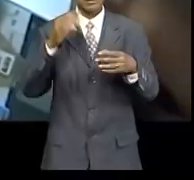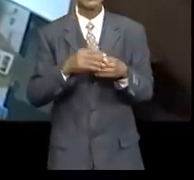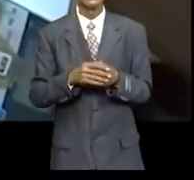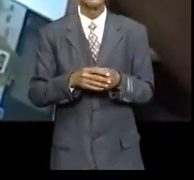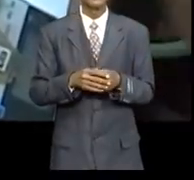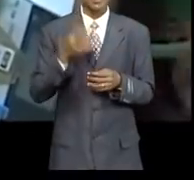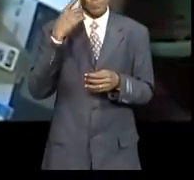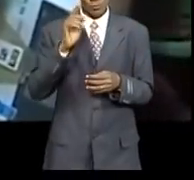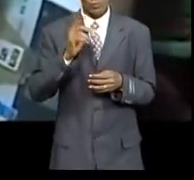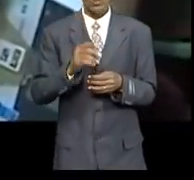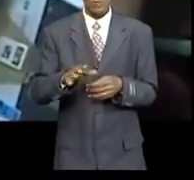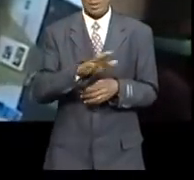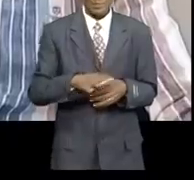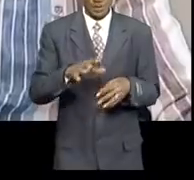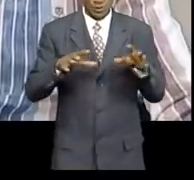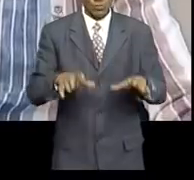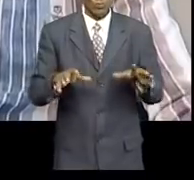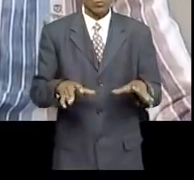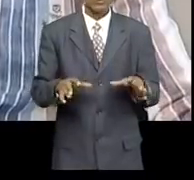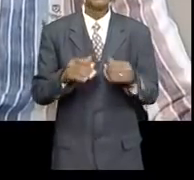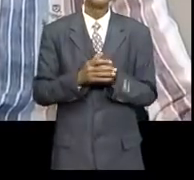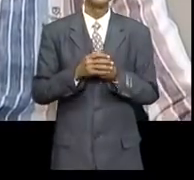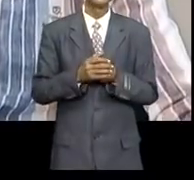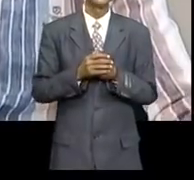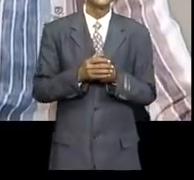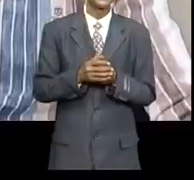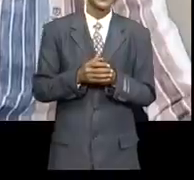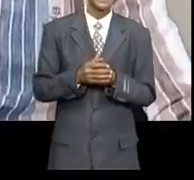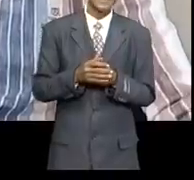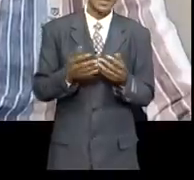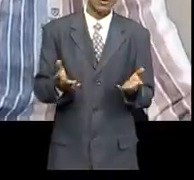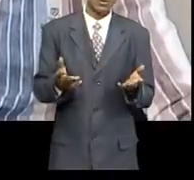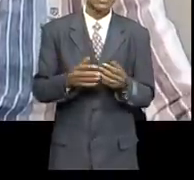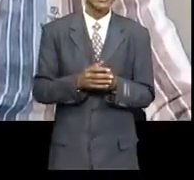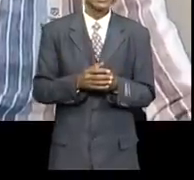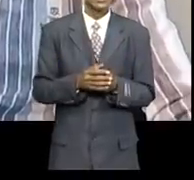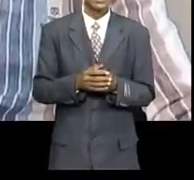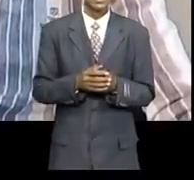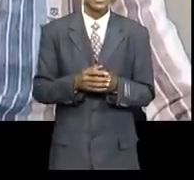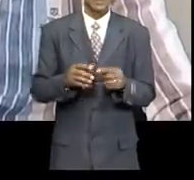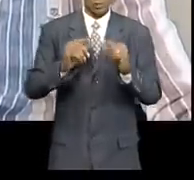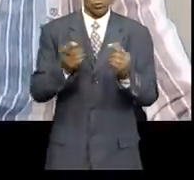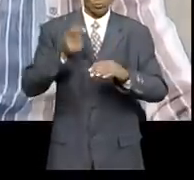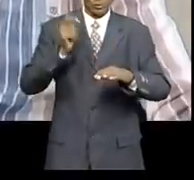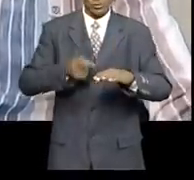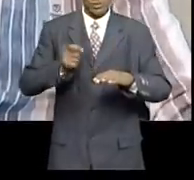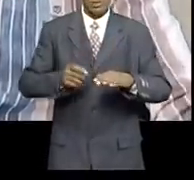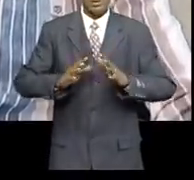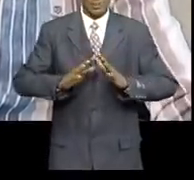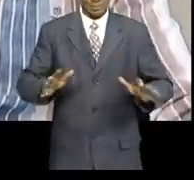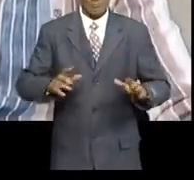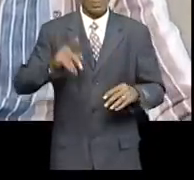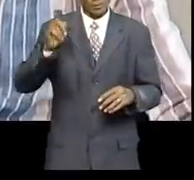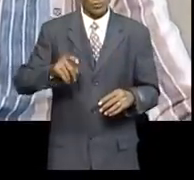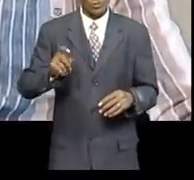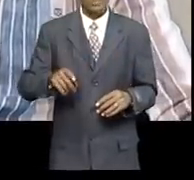démocratique du Congo. S'ils se sentent lésés, il y a un organe judiciaire compétent à interpréter les textes au lieu de dire et de